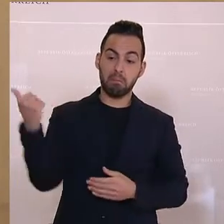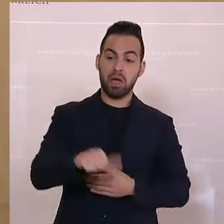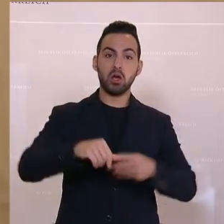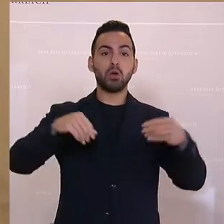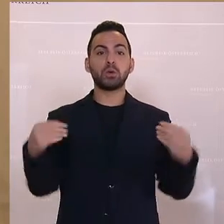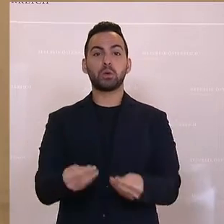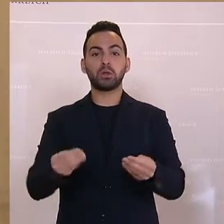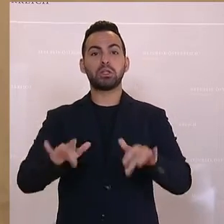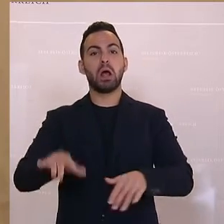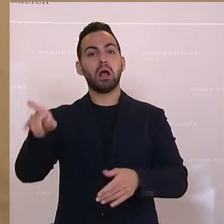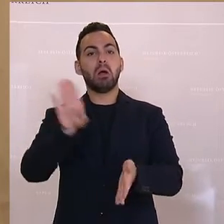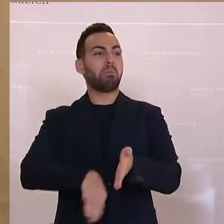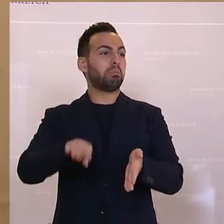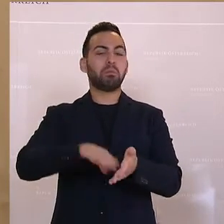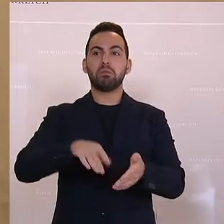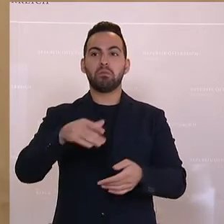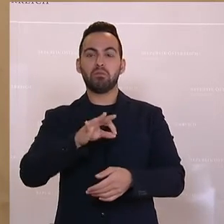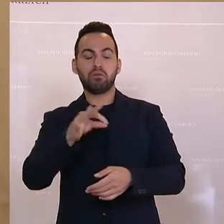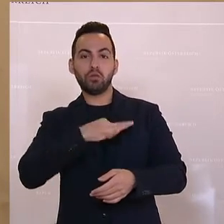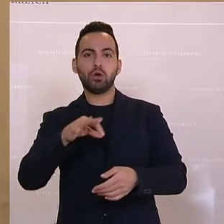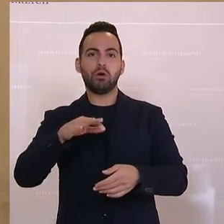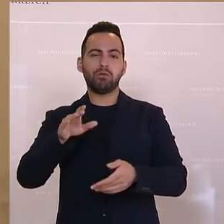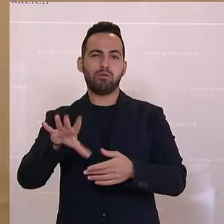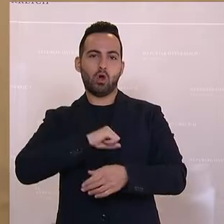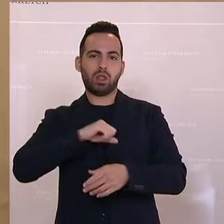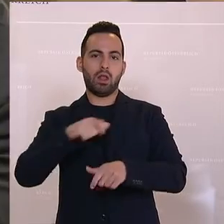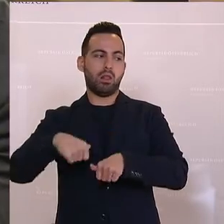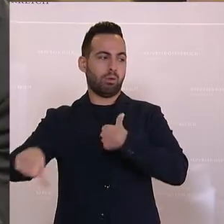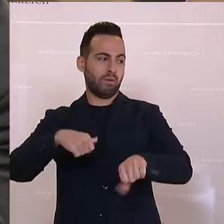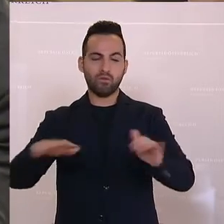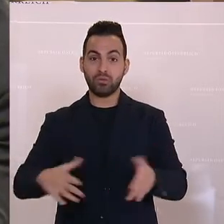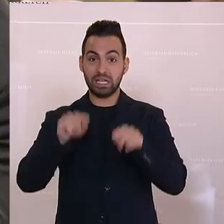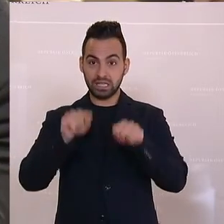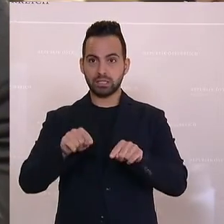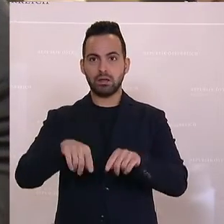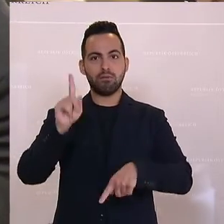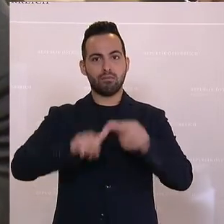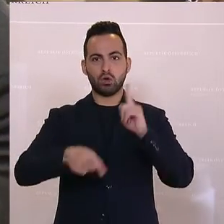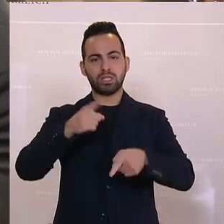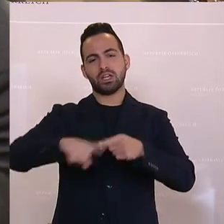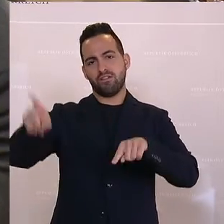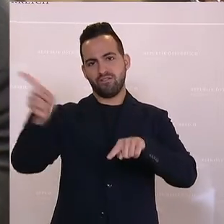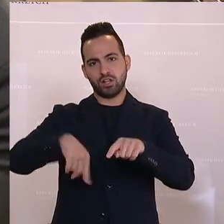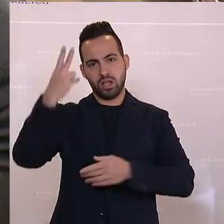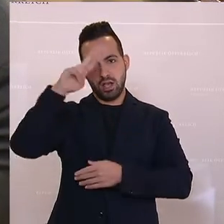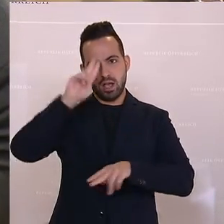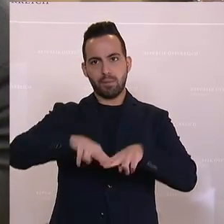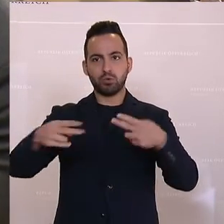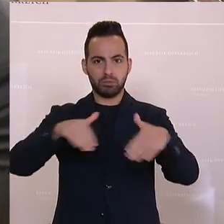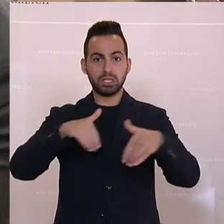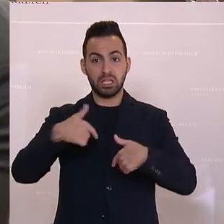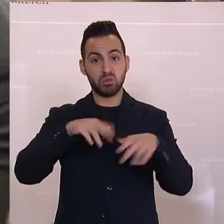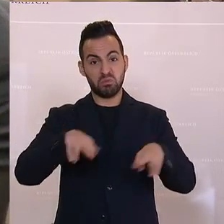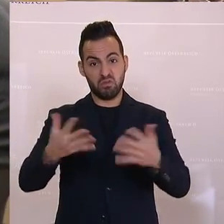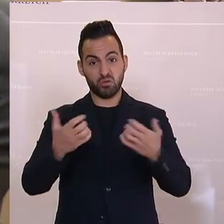natürlich ihre ganzen Günstlinge hier damit fördert. Das ist die falsche Politik, Herr Bundesminister. Und da hätte ich mir Lösungen gewünscht.